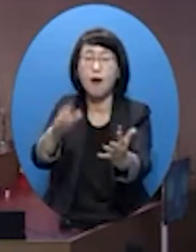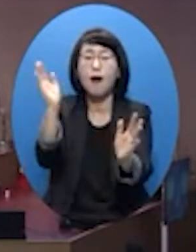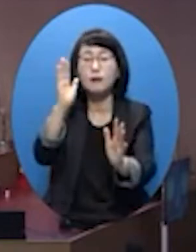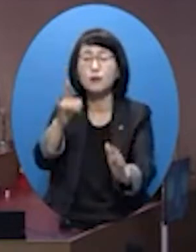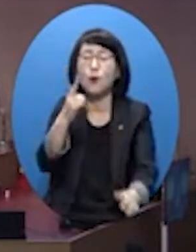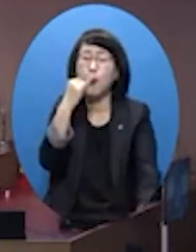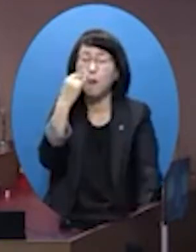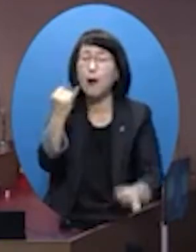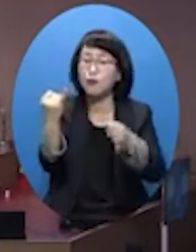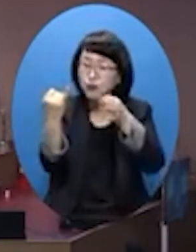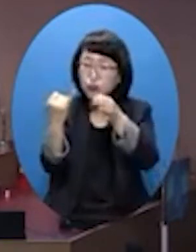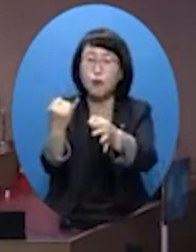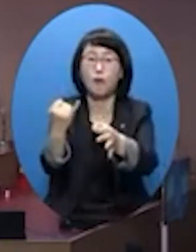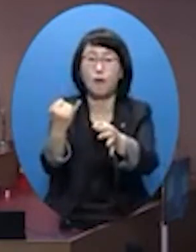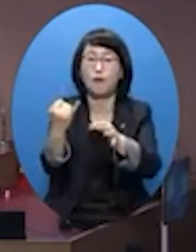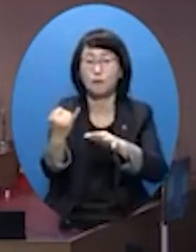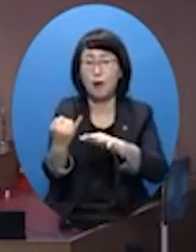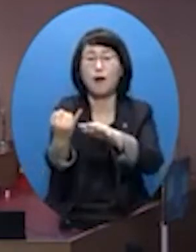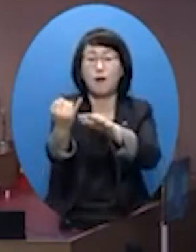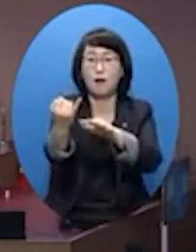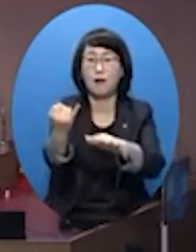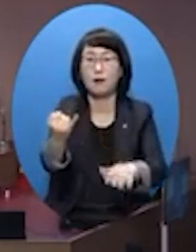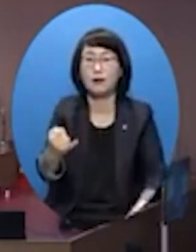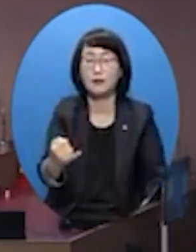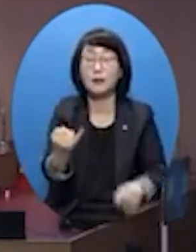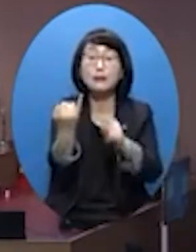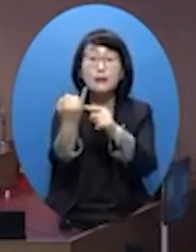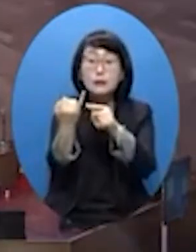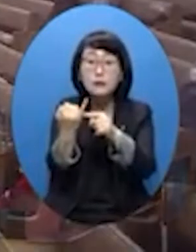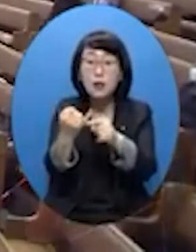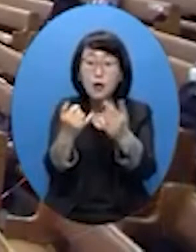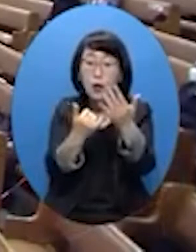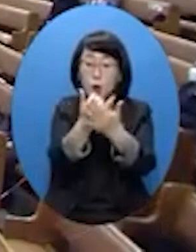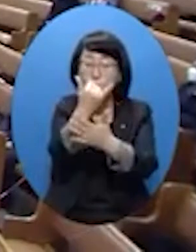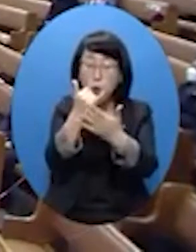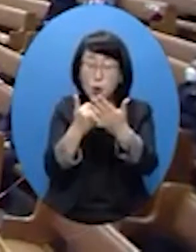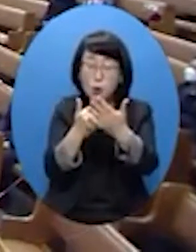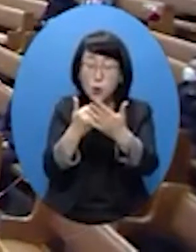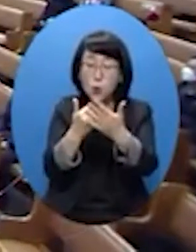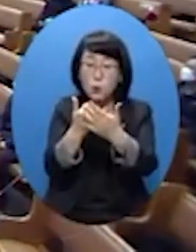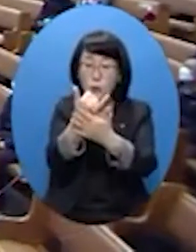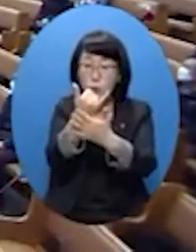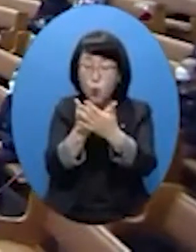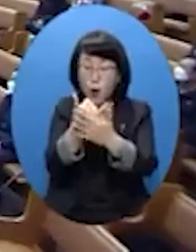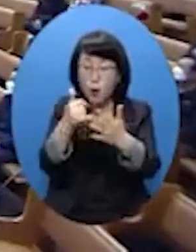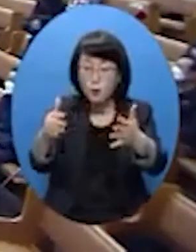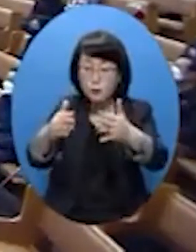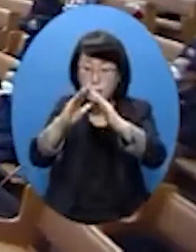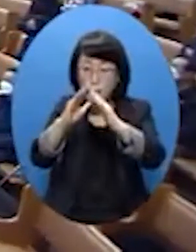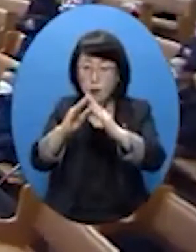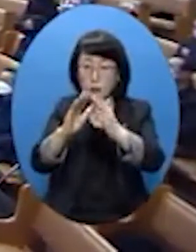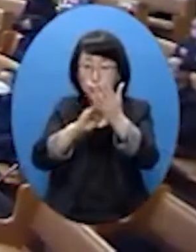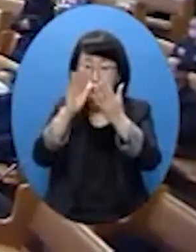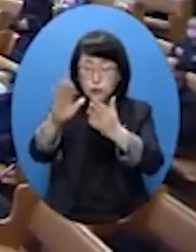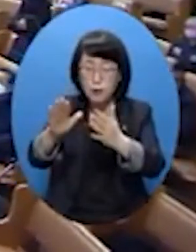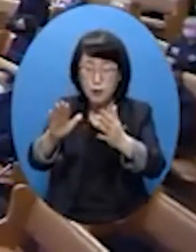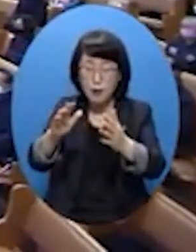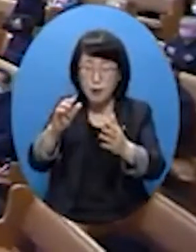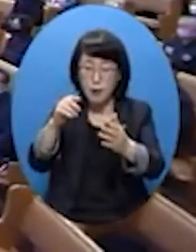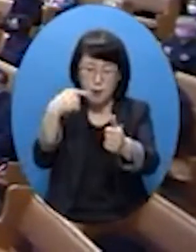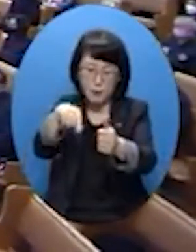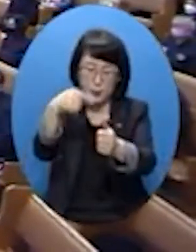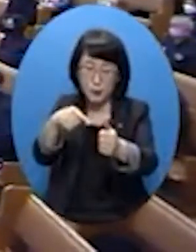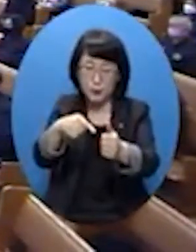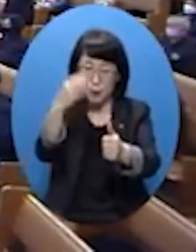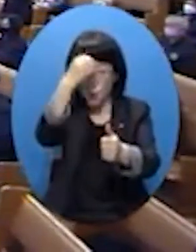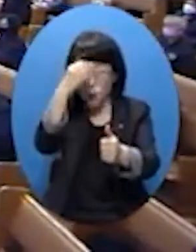존경하고 따랐습니다 임 속을 사람이고 아래서 결과 내수 매매 아이들이 고교와 대학에 진학해서 지금은 의사